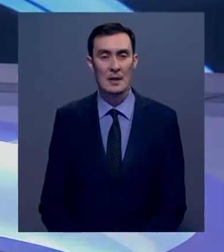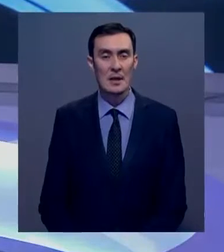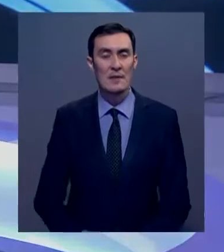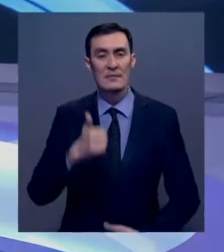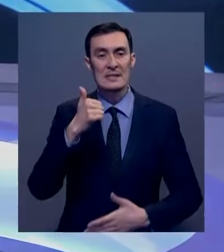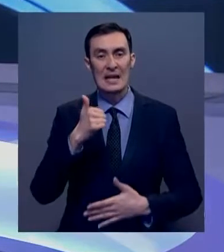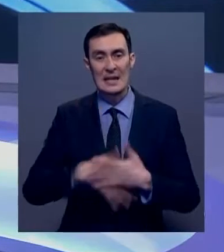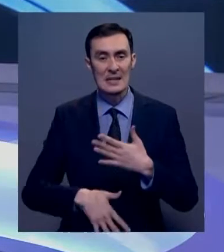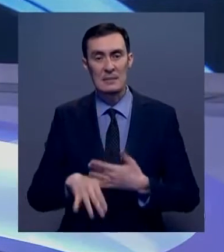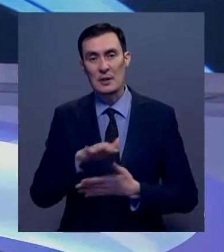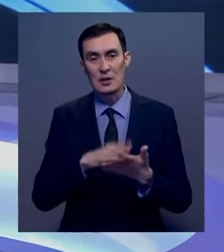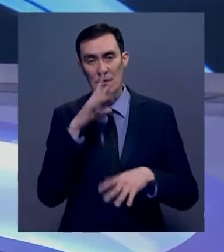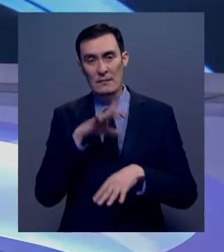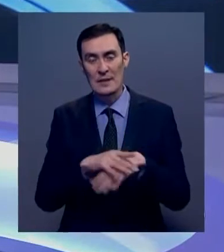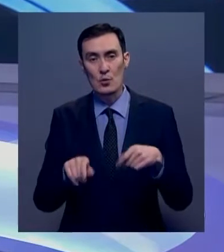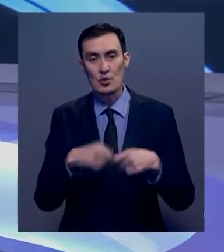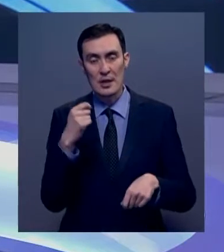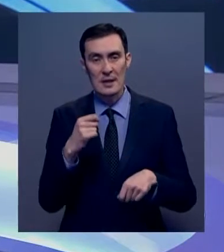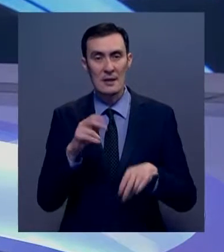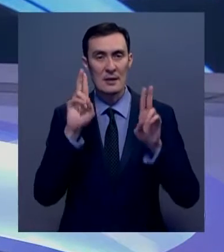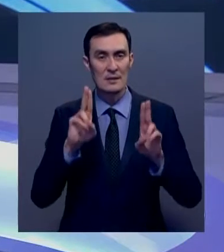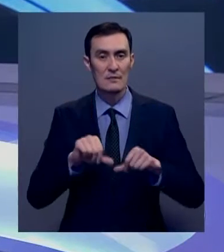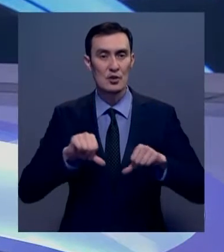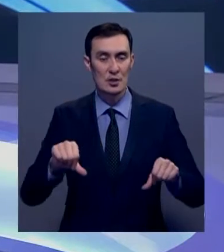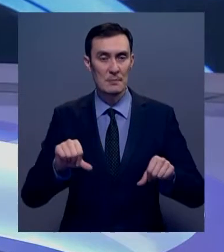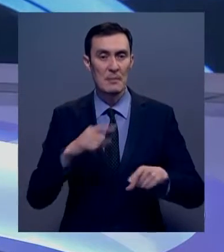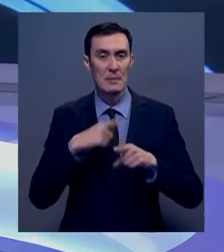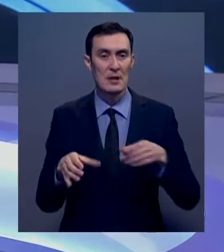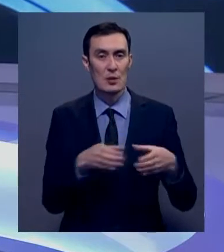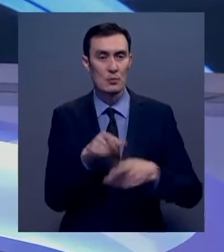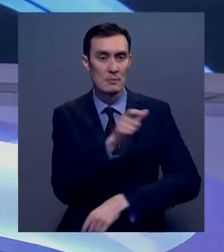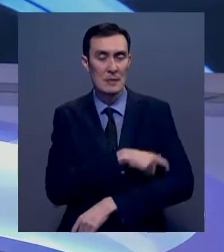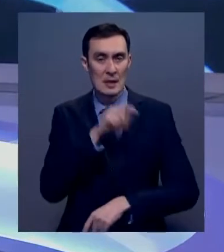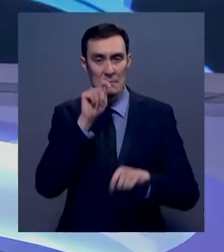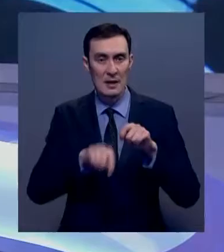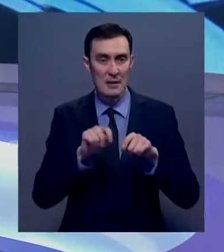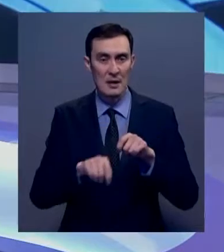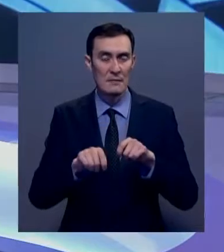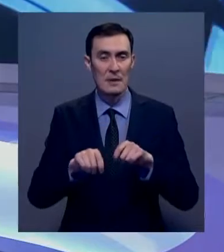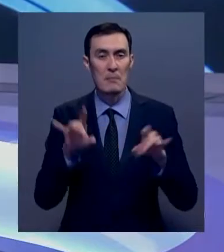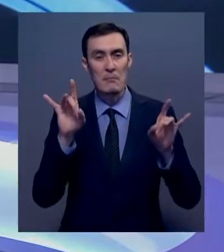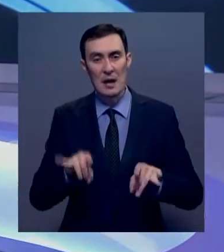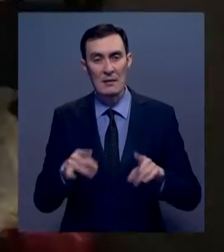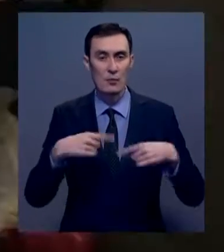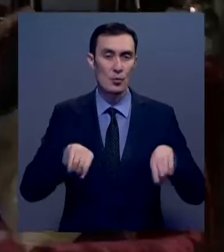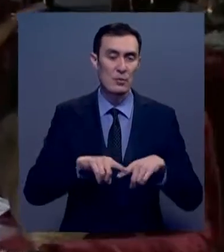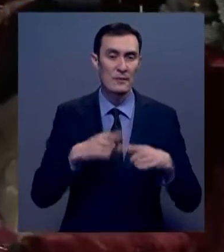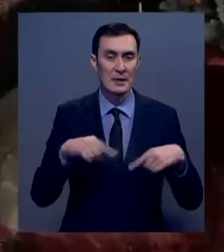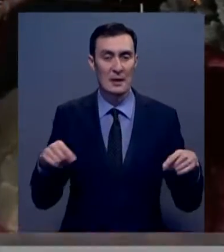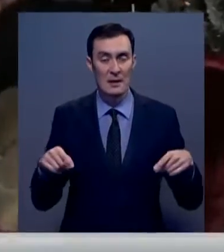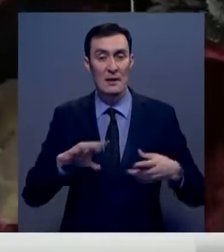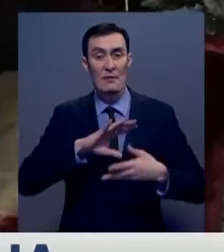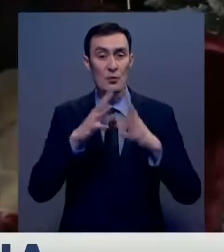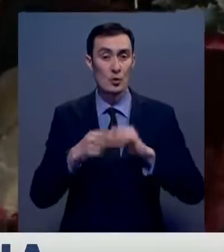Между тем, в столице продолжают выявлять нарушения карантинного режима. Накануне мобильные группы проверили несколько популярных баров, клубов и